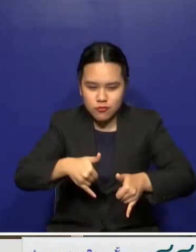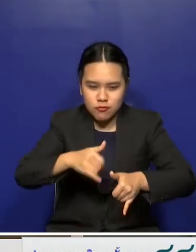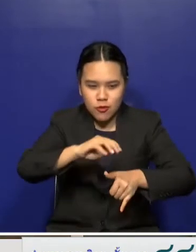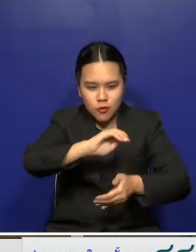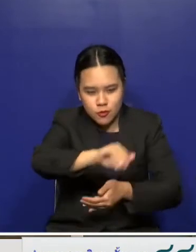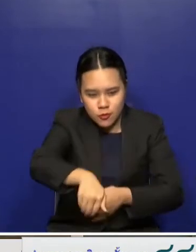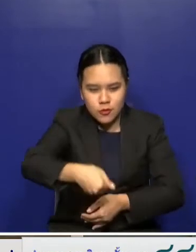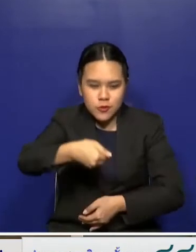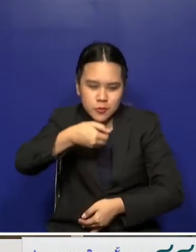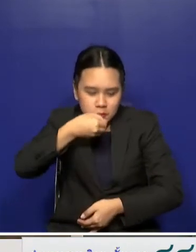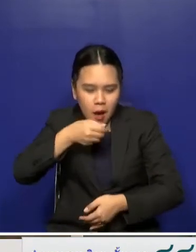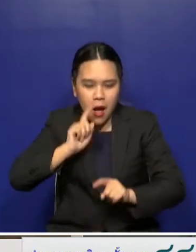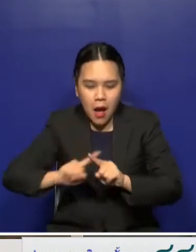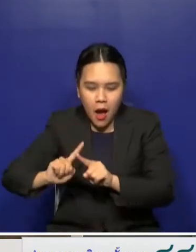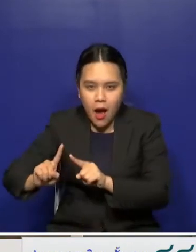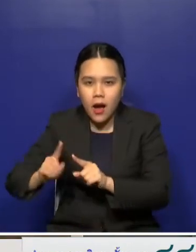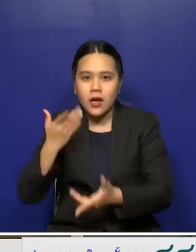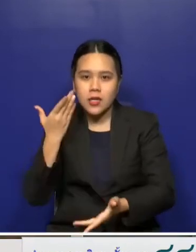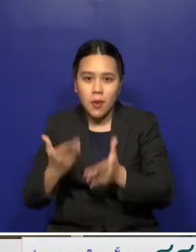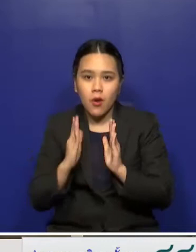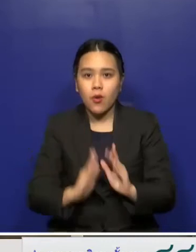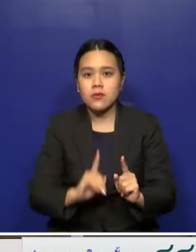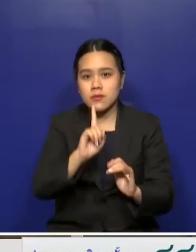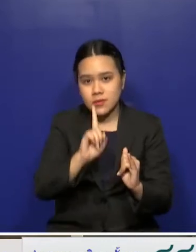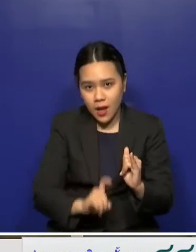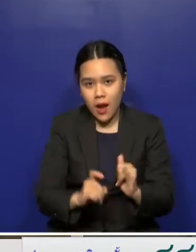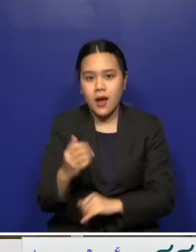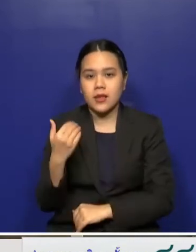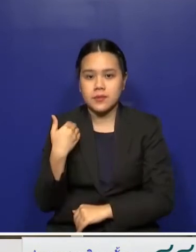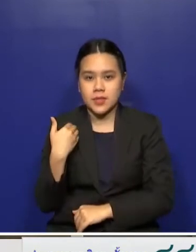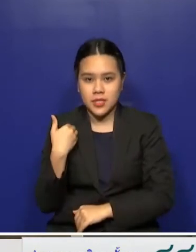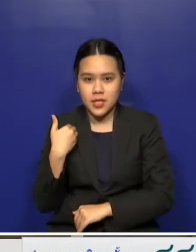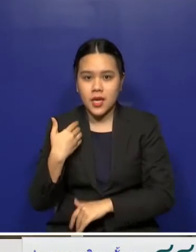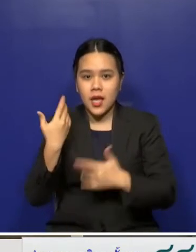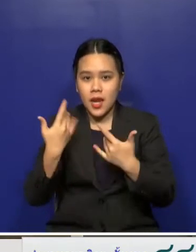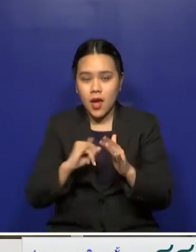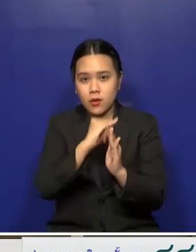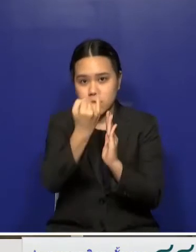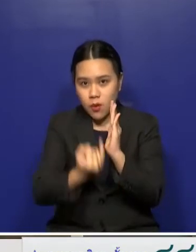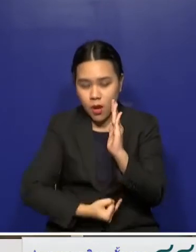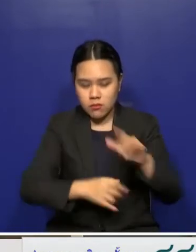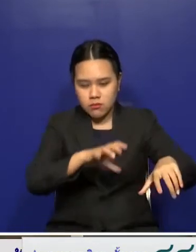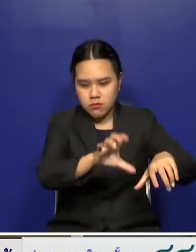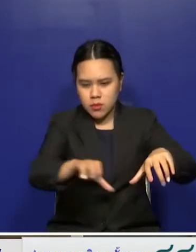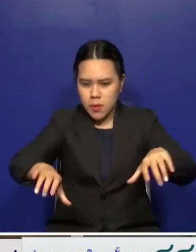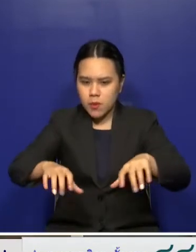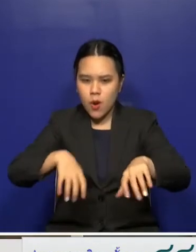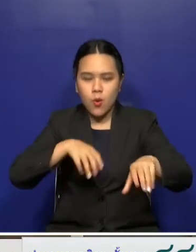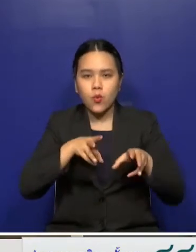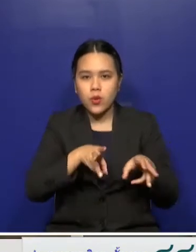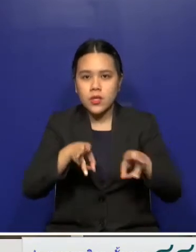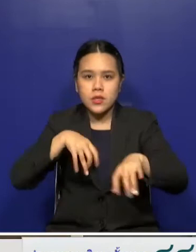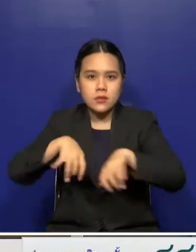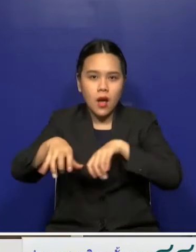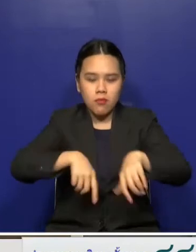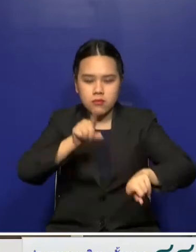านี้หลายที่หลายพื้นที่มีการจัดการมีการเยียวยาที่ไม่เหมือนกันเพราะฉะนั้นผมอยากให้กรรมธิการที่กำลังจะตั้งขึ้นเนี่ยศึก